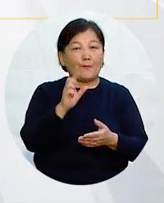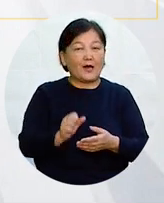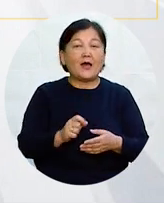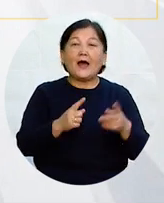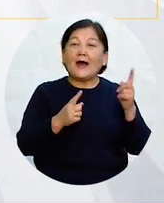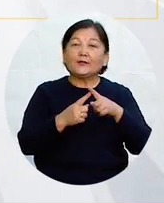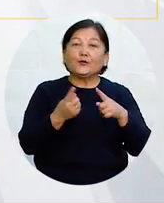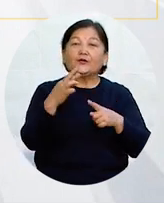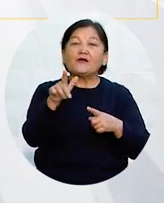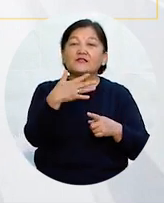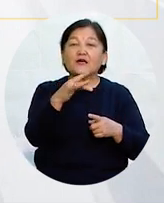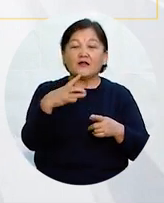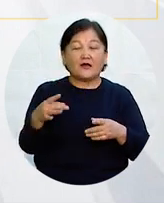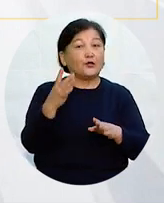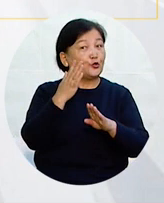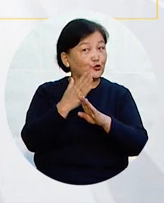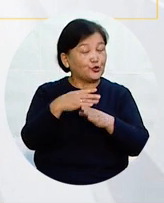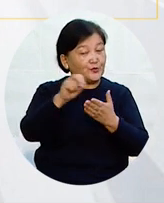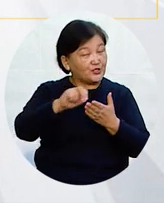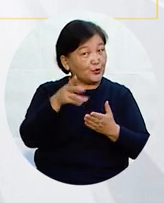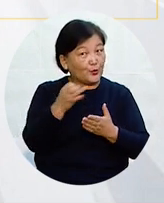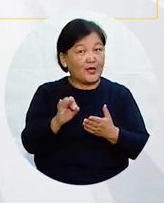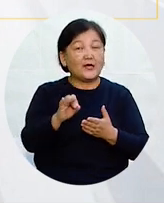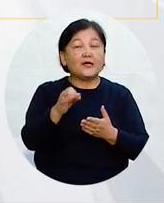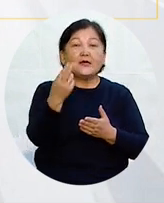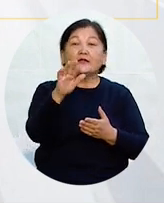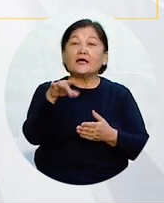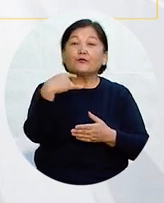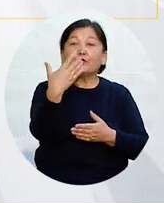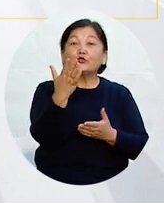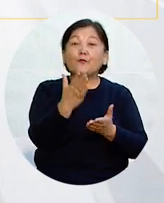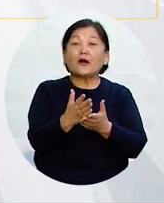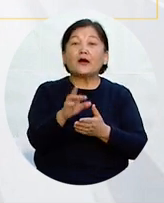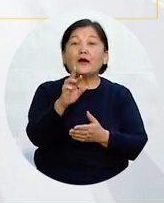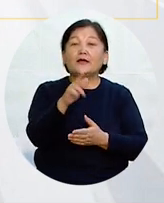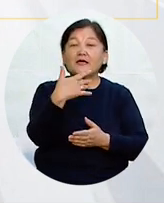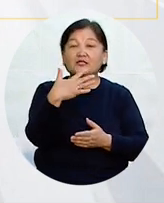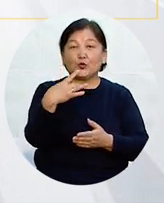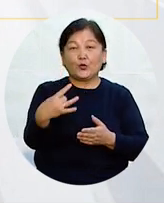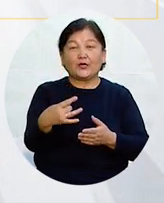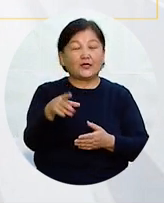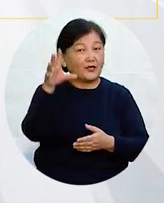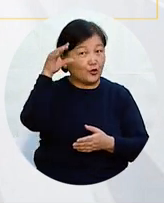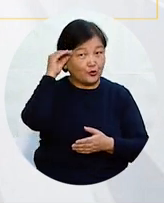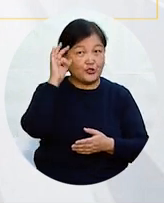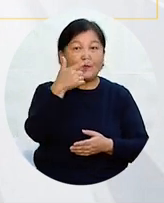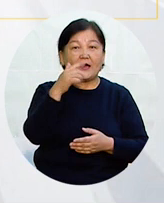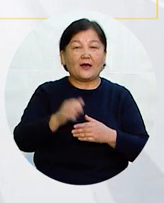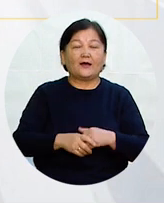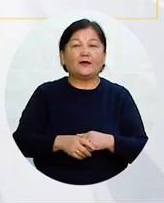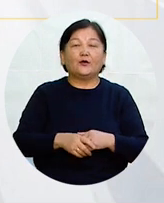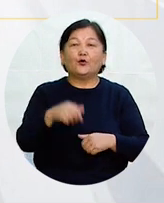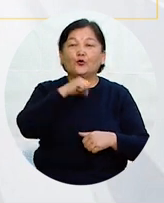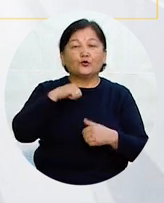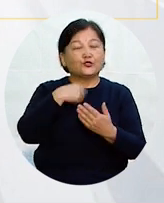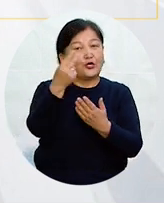бичих ийм даалгавар өгсөн байгаа. За ялган бичгтэй хүүхдүүд та бүхэн үгийнхаа язгуурыг нүдлэн тогтоосон баха. За тэгээд өөрсдөхөө